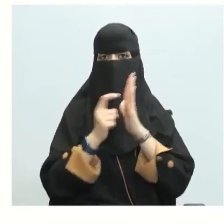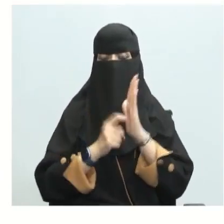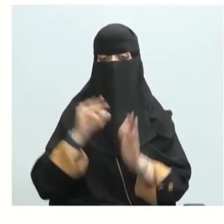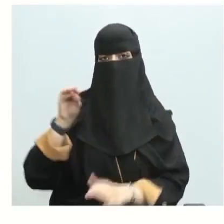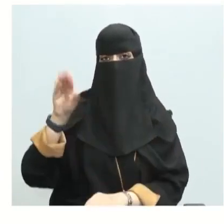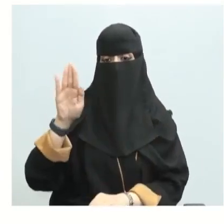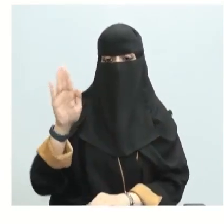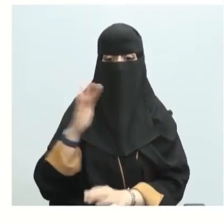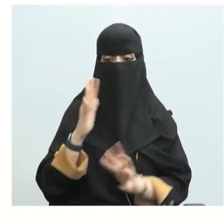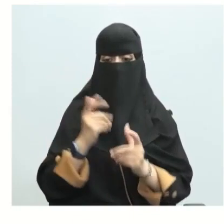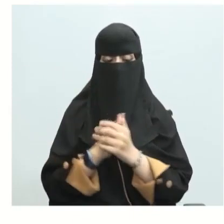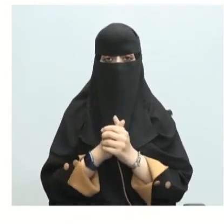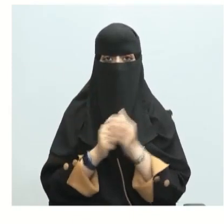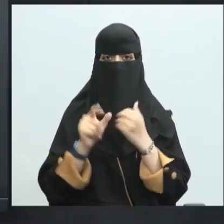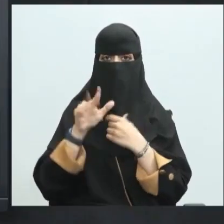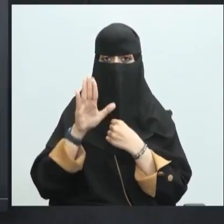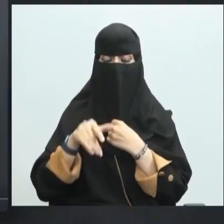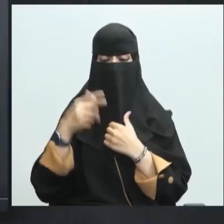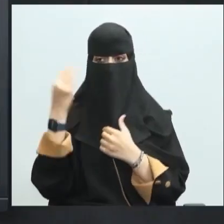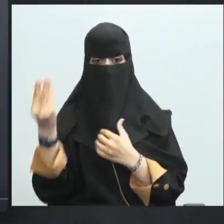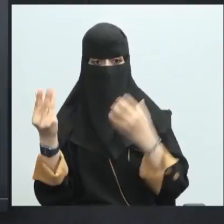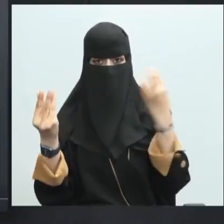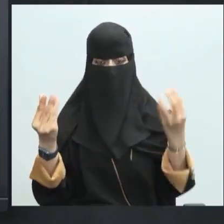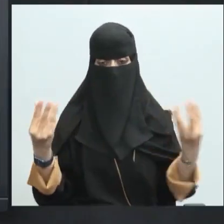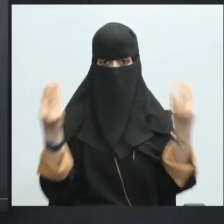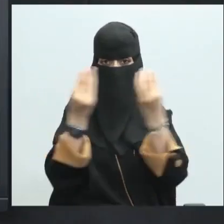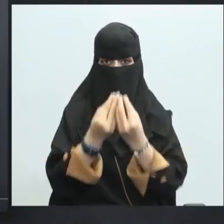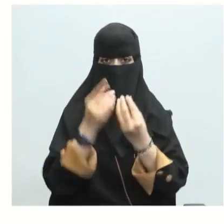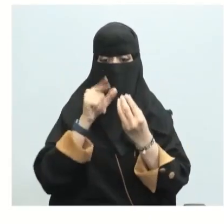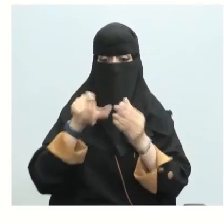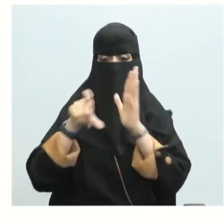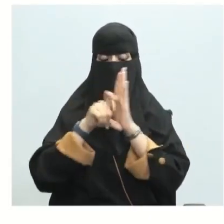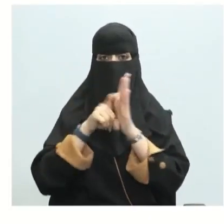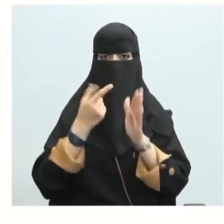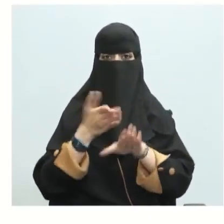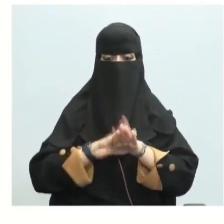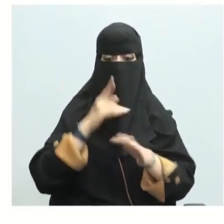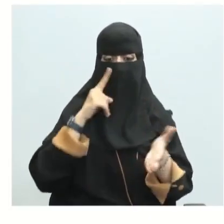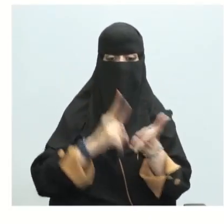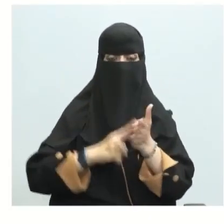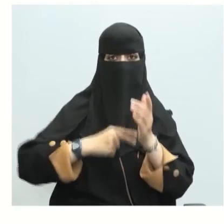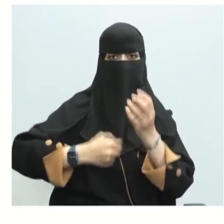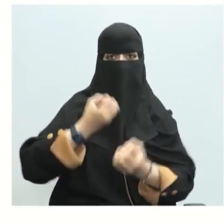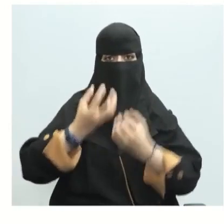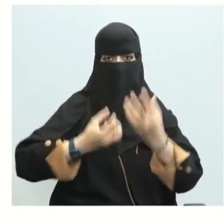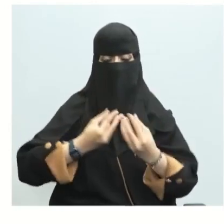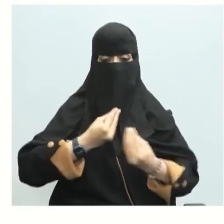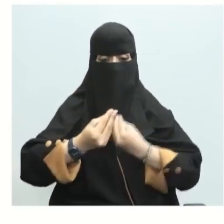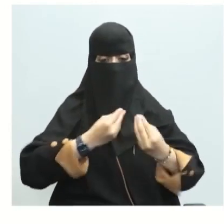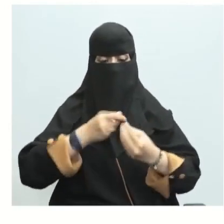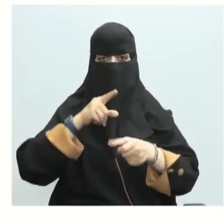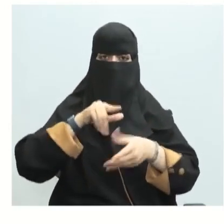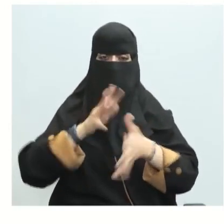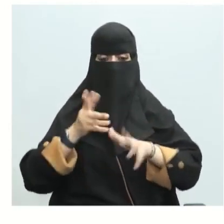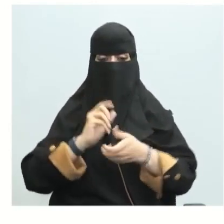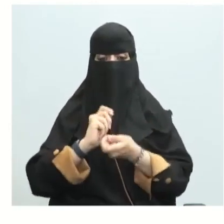هس بما اننا قلنا اطراف وجمع اذا عباره عن حراره التفاعل او التغير